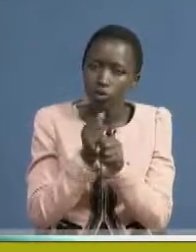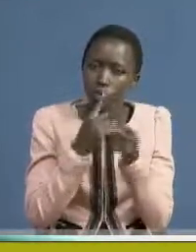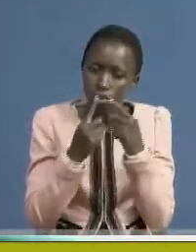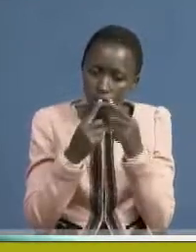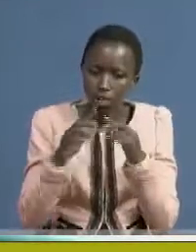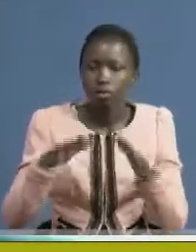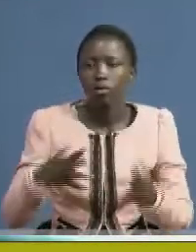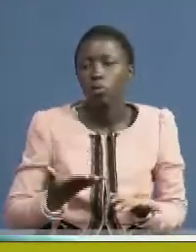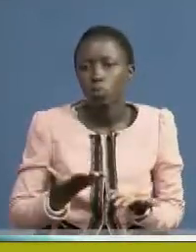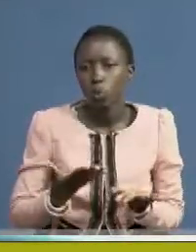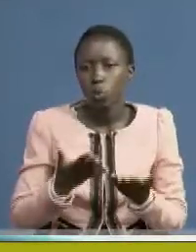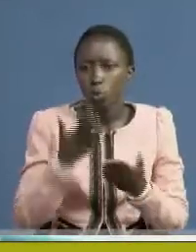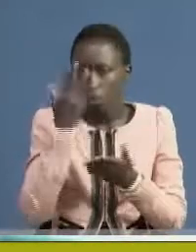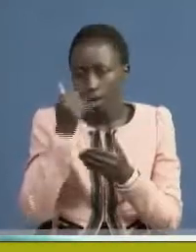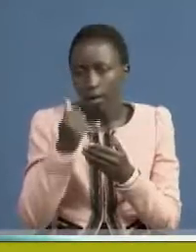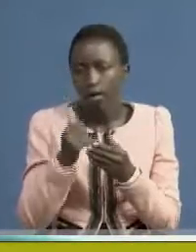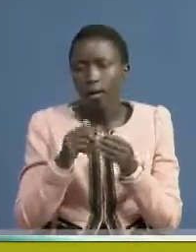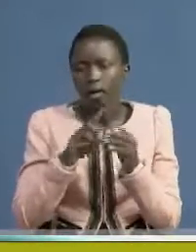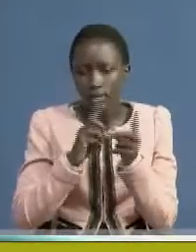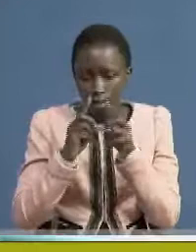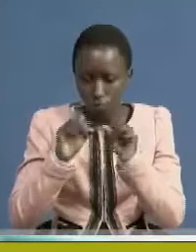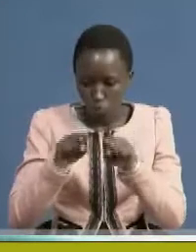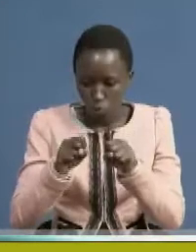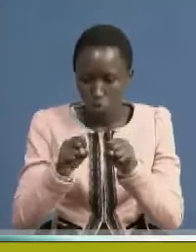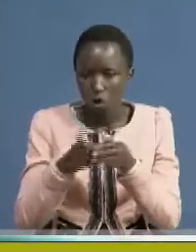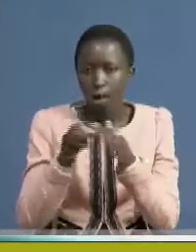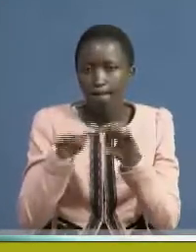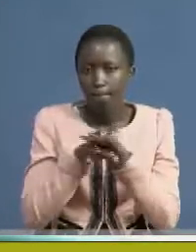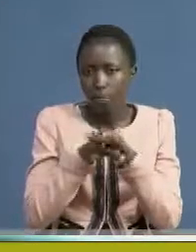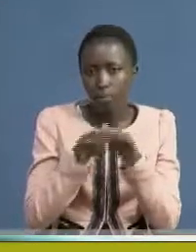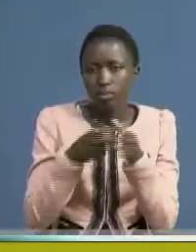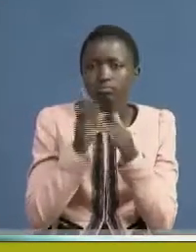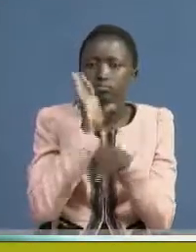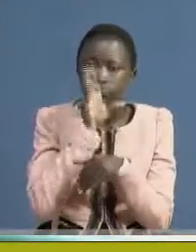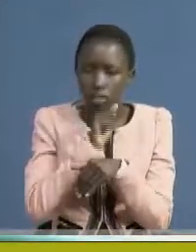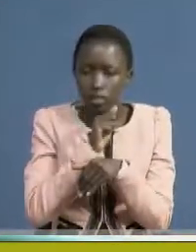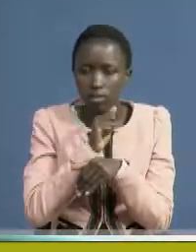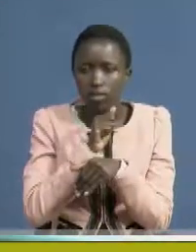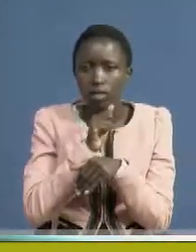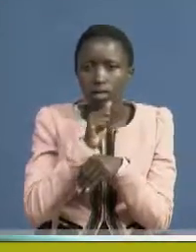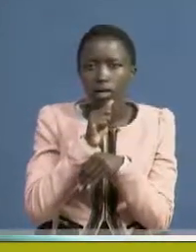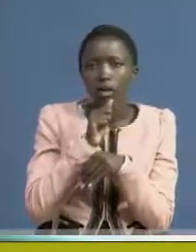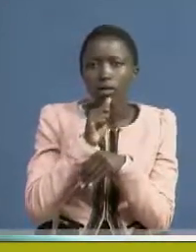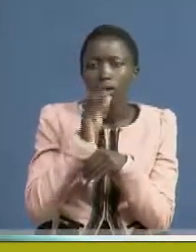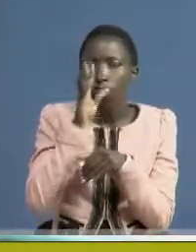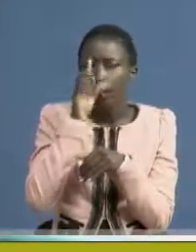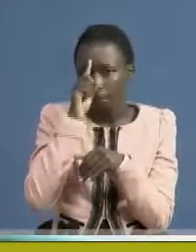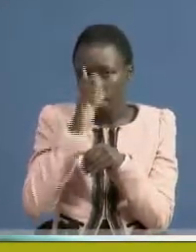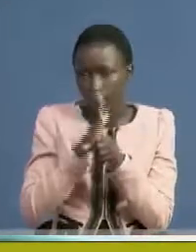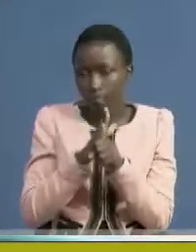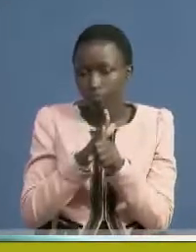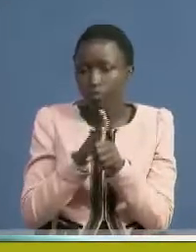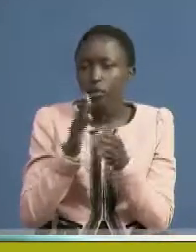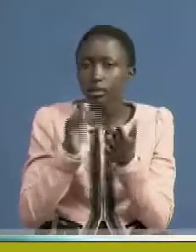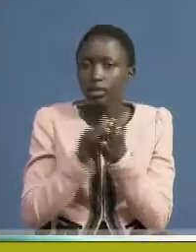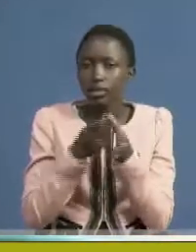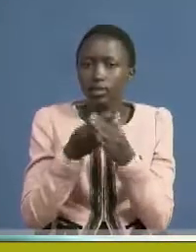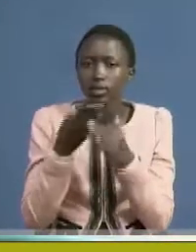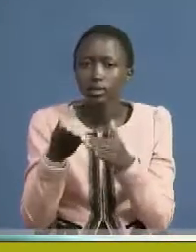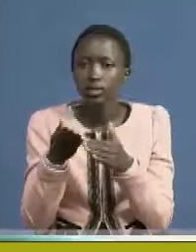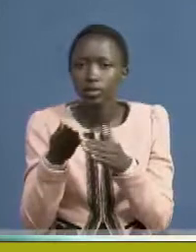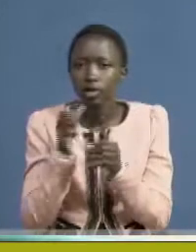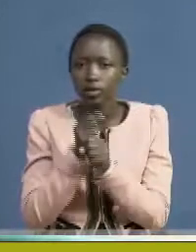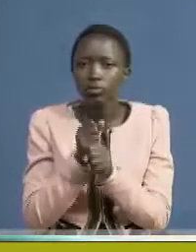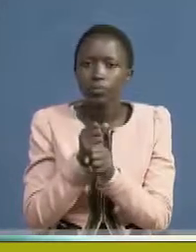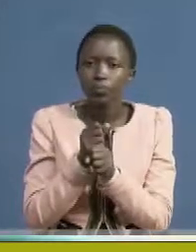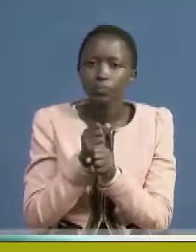tujadiliane aje, ili wajadiliane na members, kwa sababu members wamekosa imani na interim hawa ambao wako hapo. Wana run hiyo